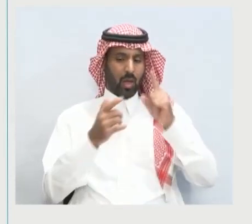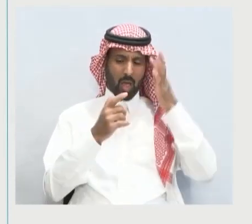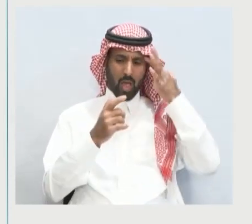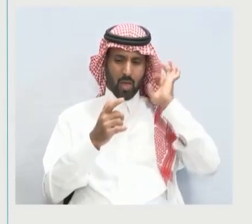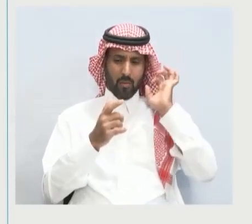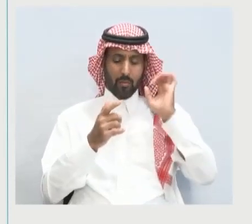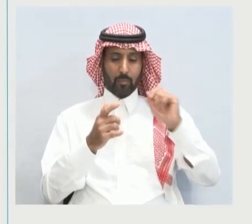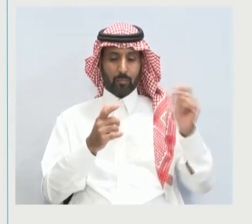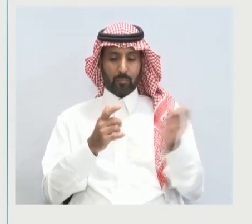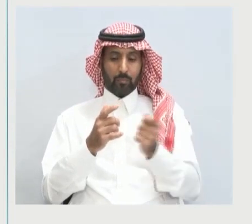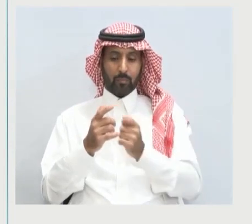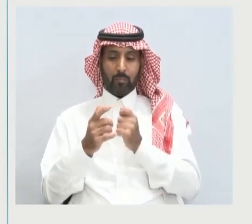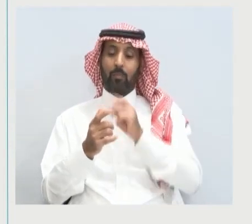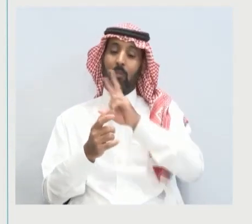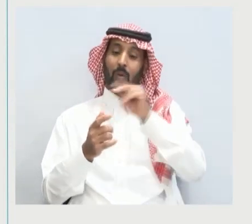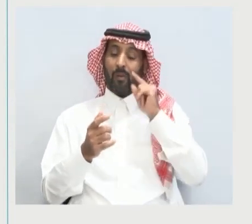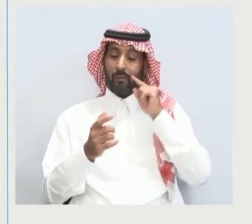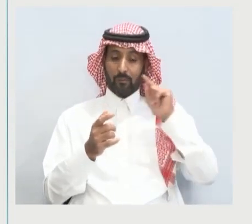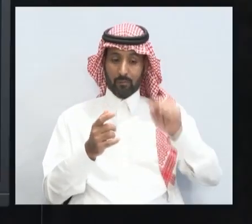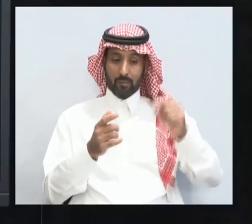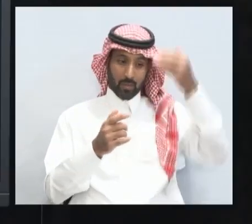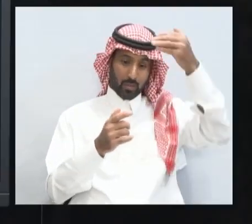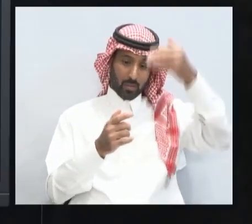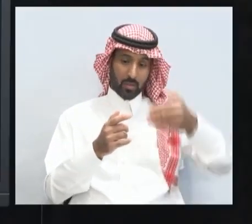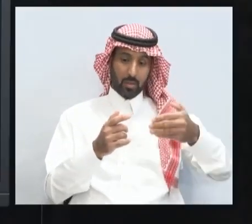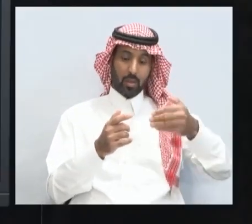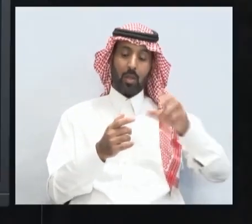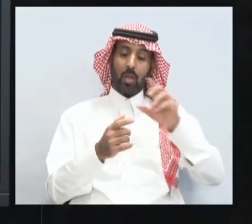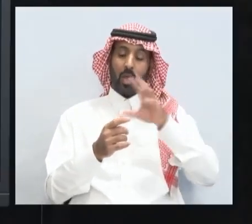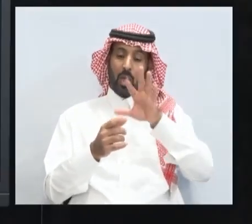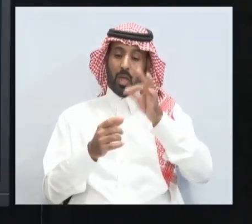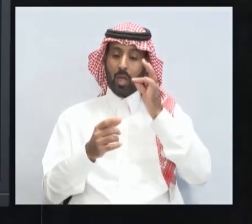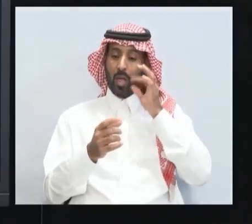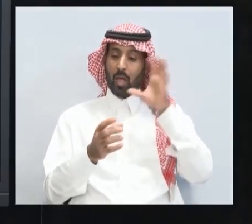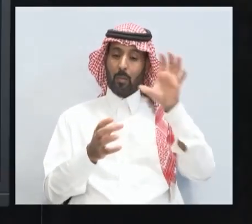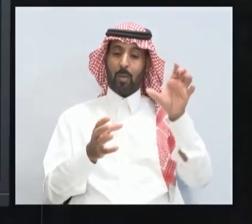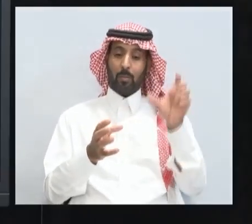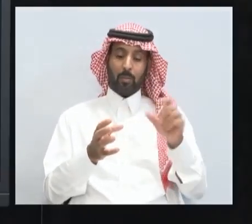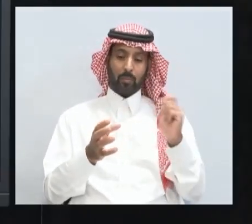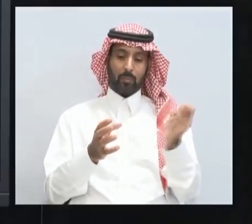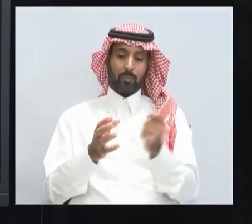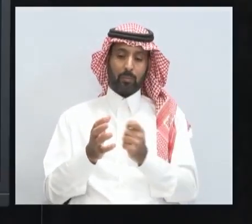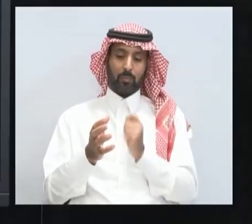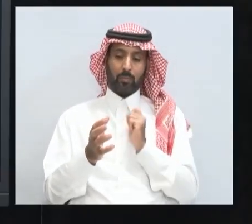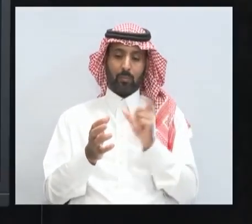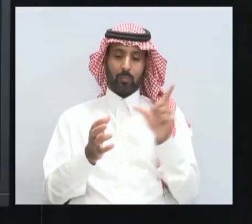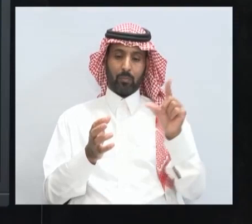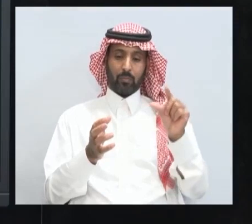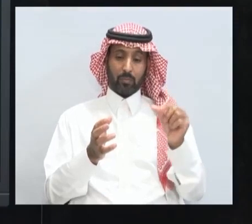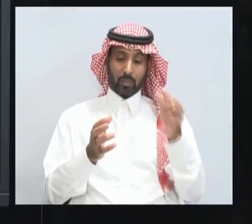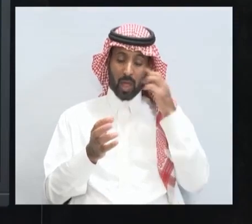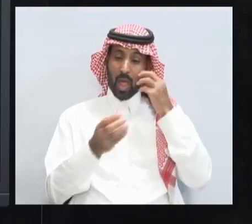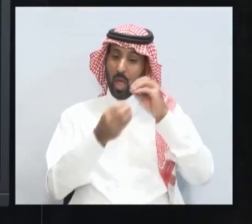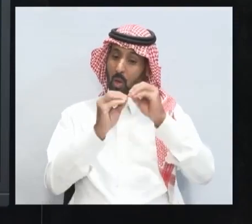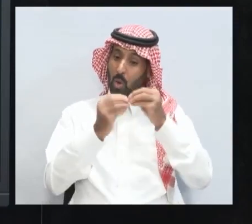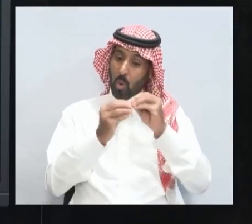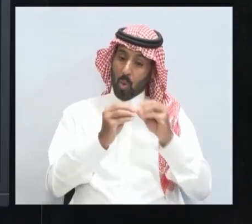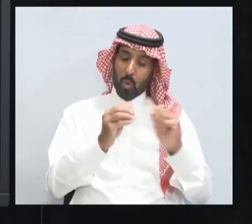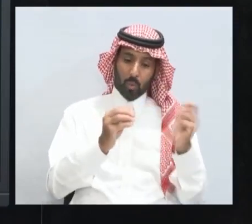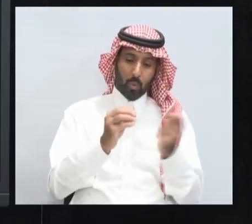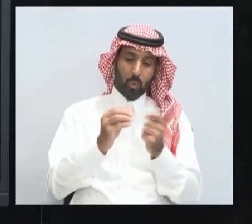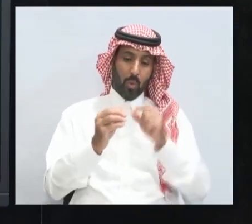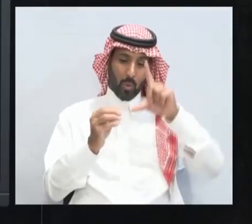الميكروسوفت وورد بنفس العزرار نستطيع اختيار مجموعه من الخطوط او لون الخط